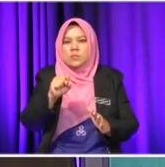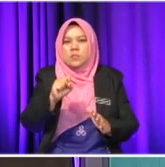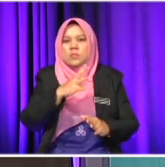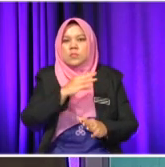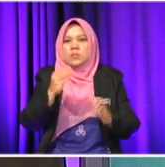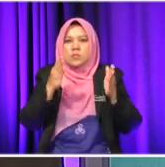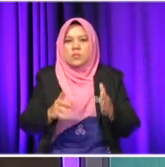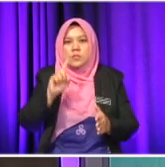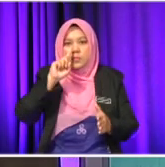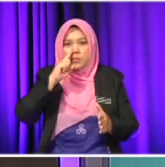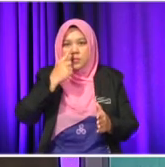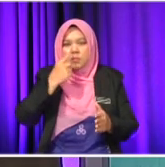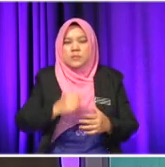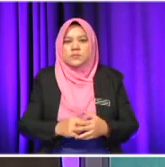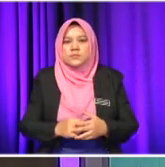contoh